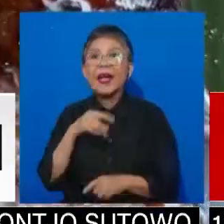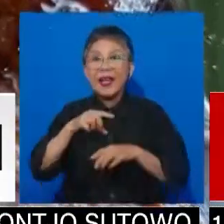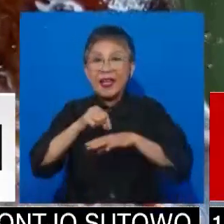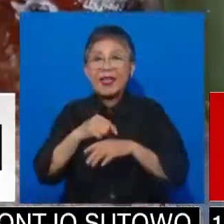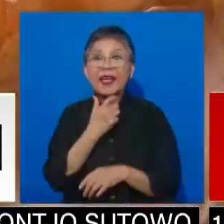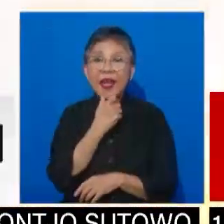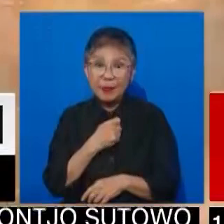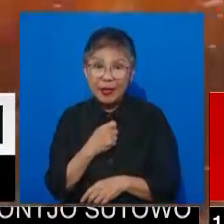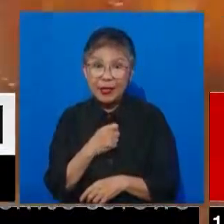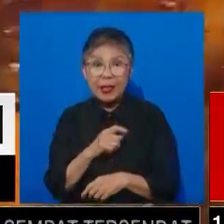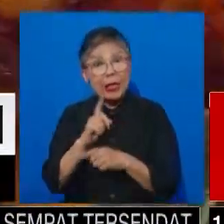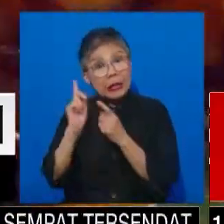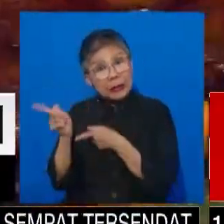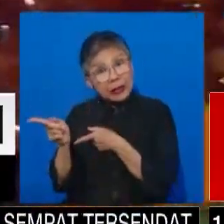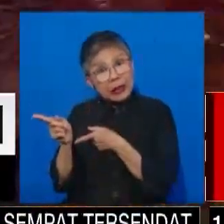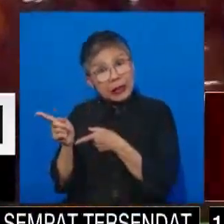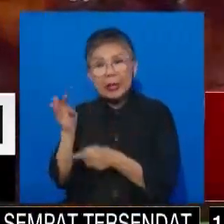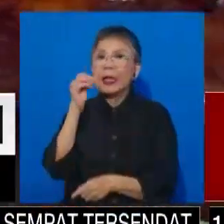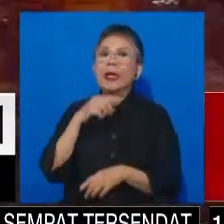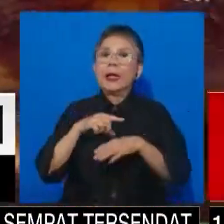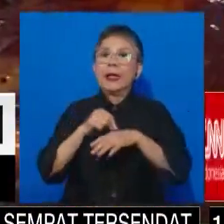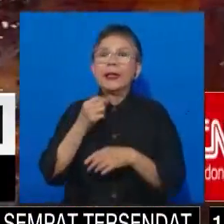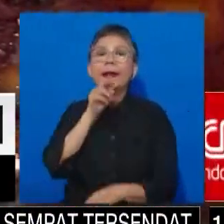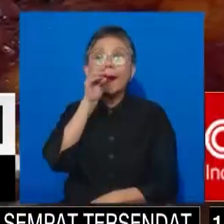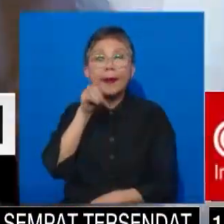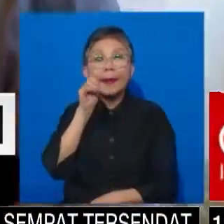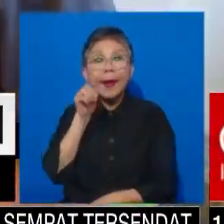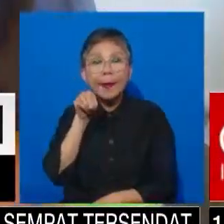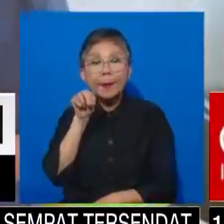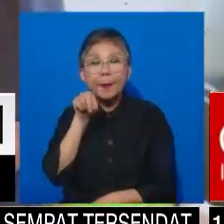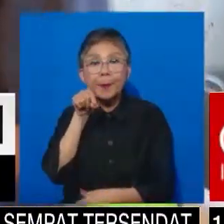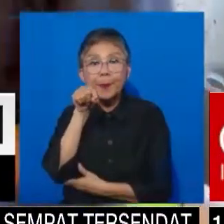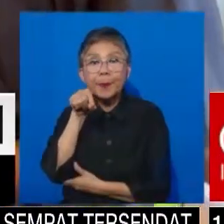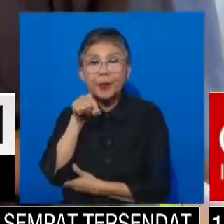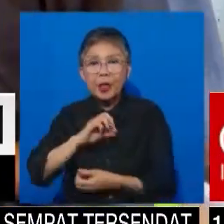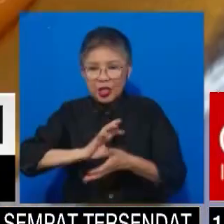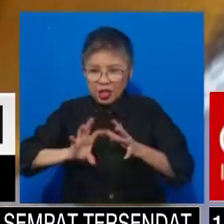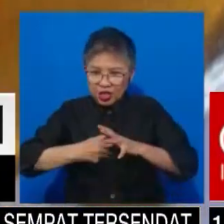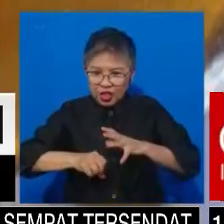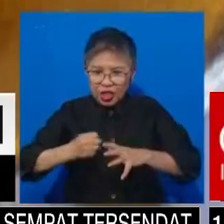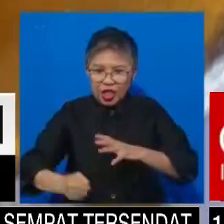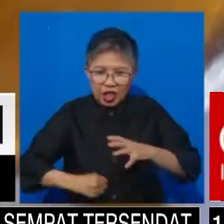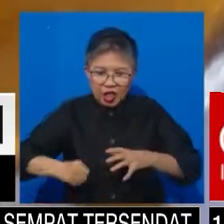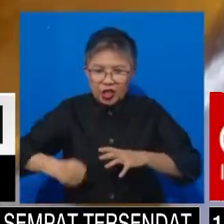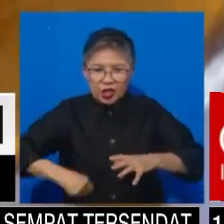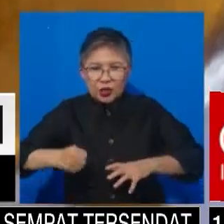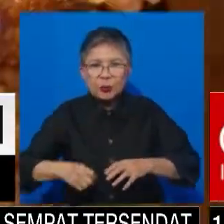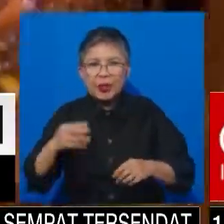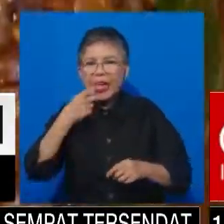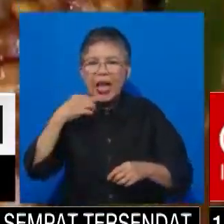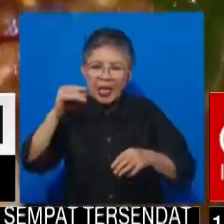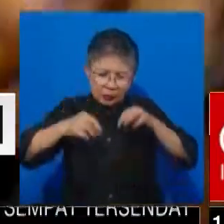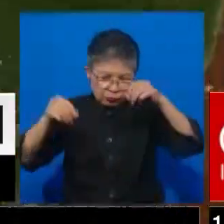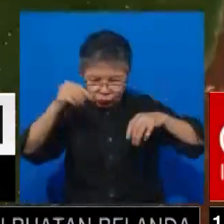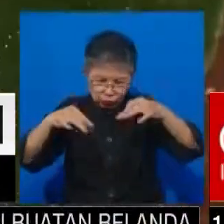kambing, tapi di sini sate buntel menggunakan daging ayam. Daging ayam digiling secara manual, kemudian dibumbui dengan garam,